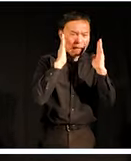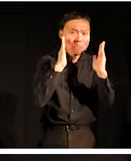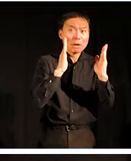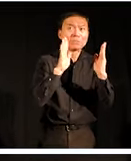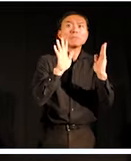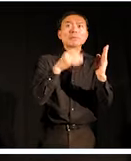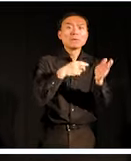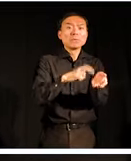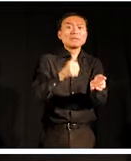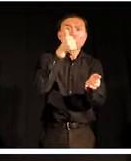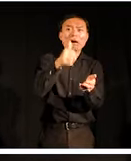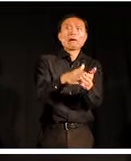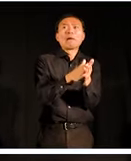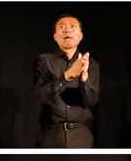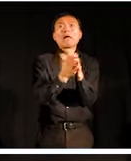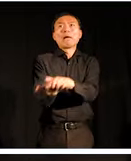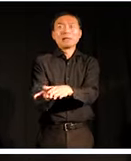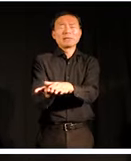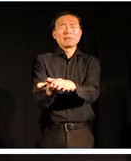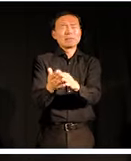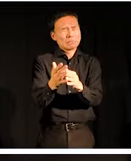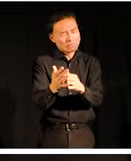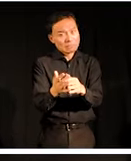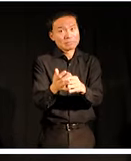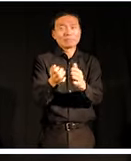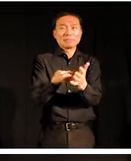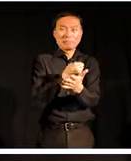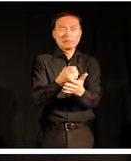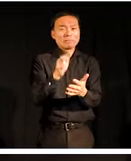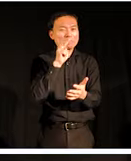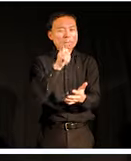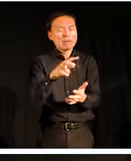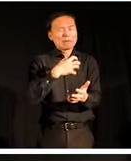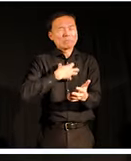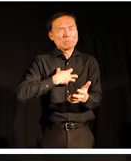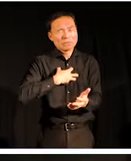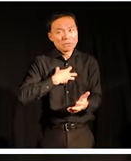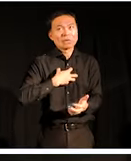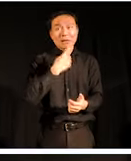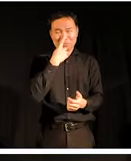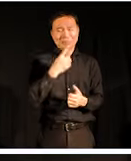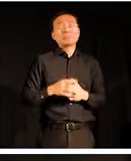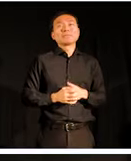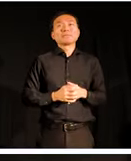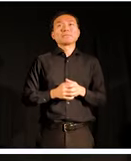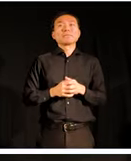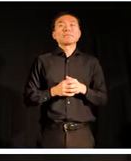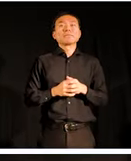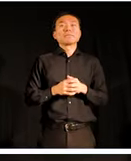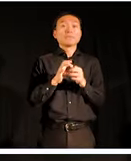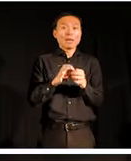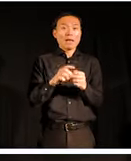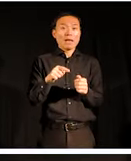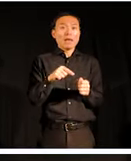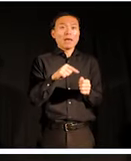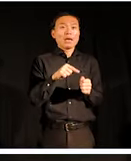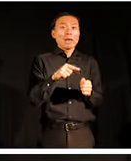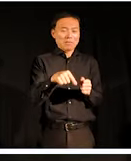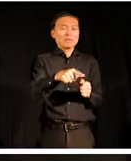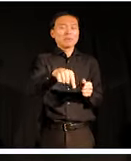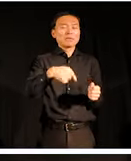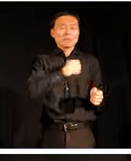の命もあの失ってしまうっていうのが本当にやっぱり見ていて大変辛いですですのでま彼らに本当に共感